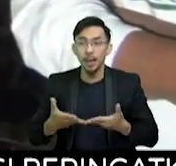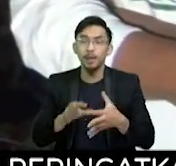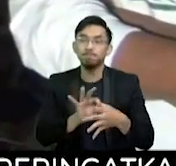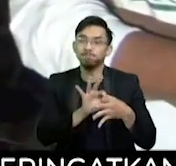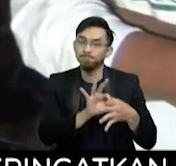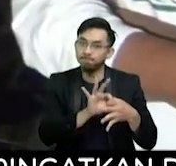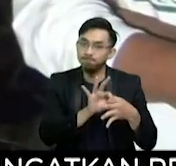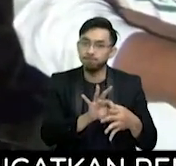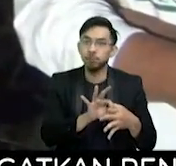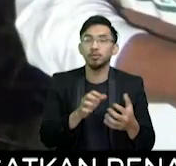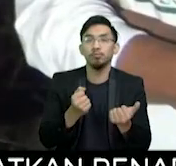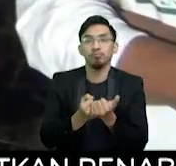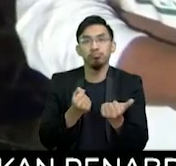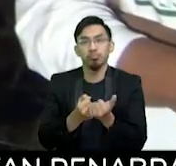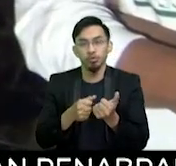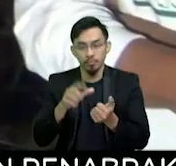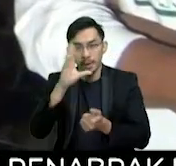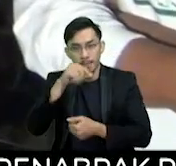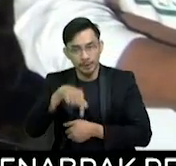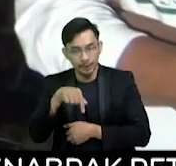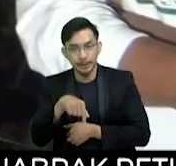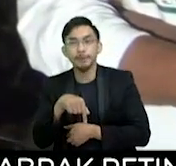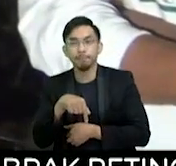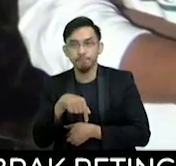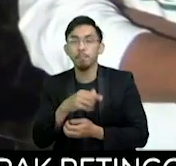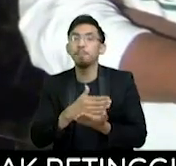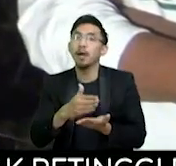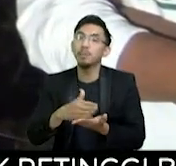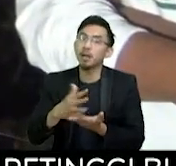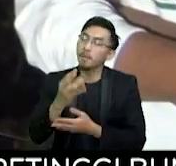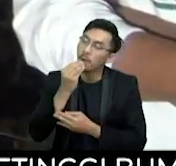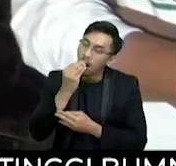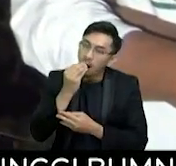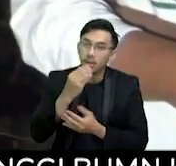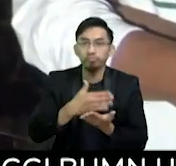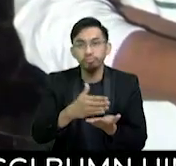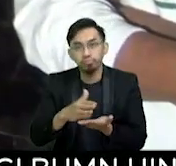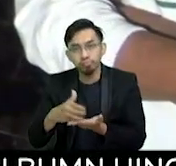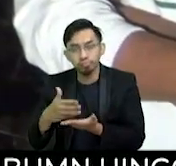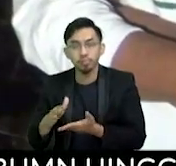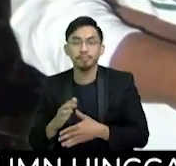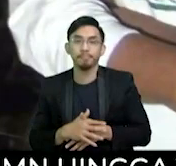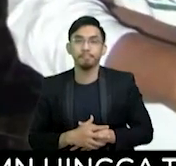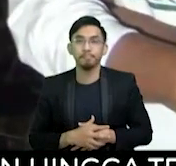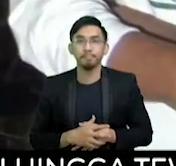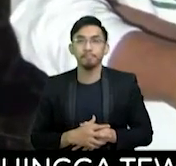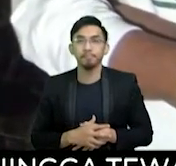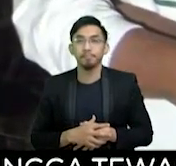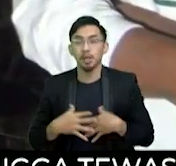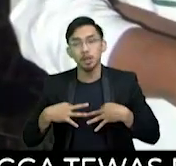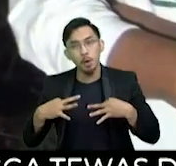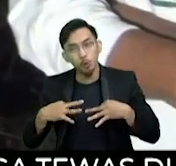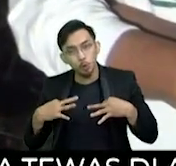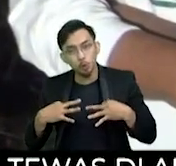juga mulai malam ini juga sudah akan mendistribusikan bantuan makanan kepada masyarakat dan juga pakaian,